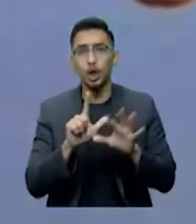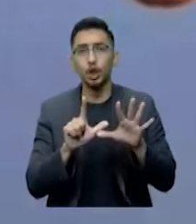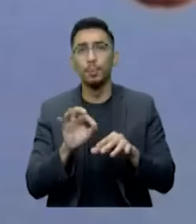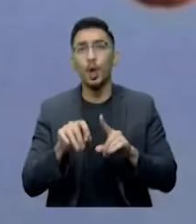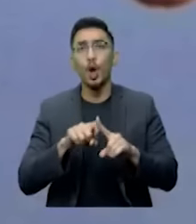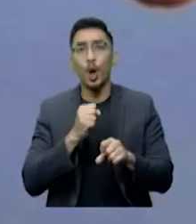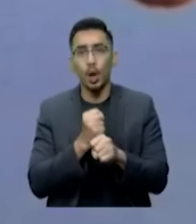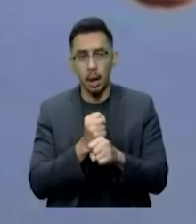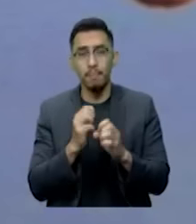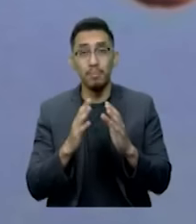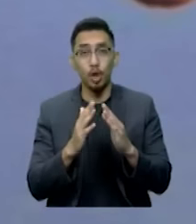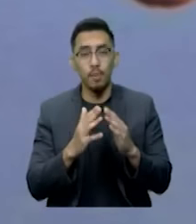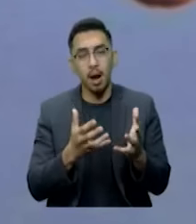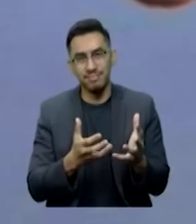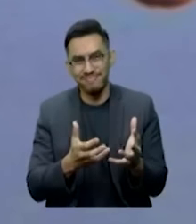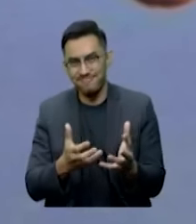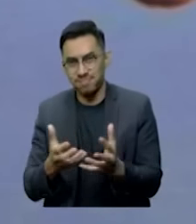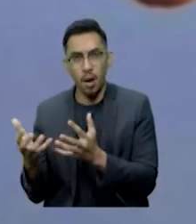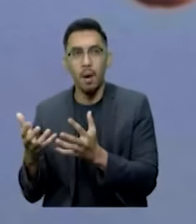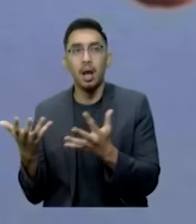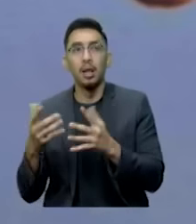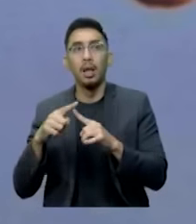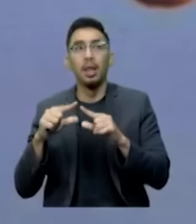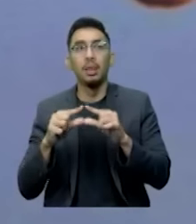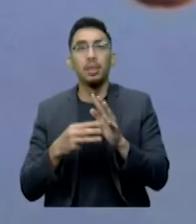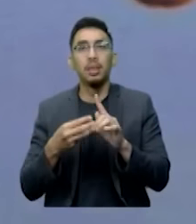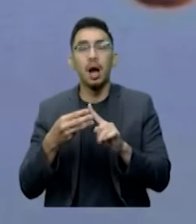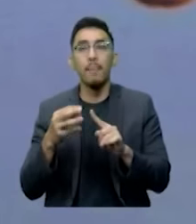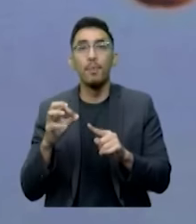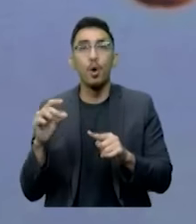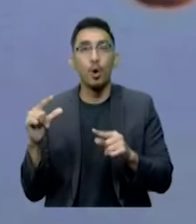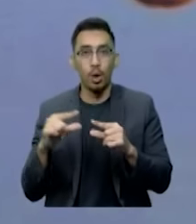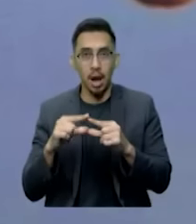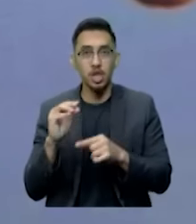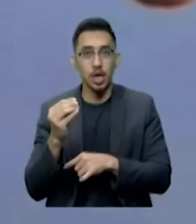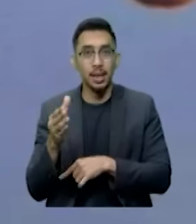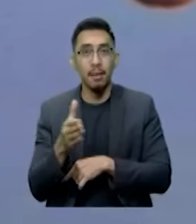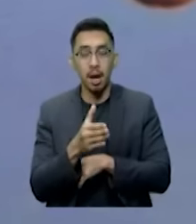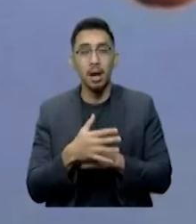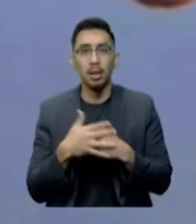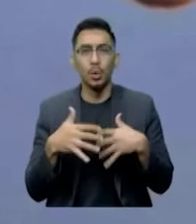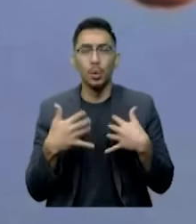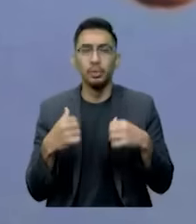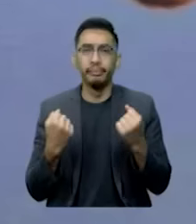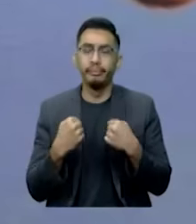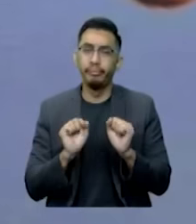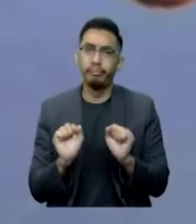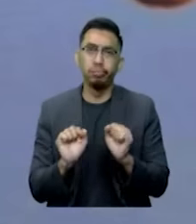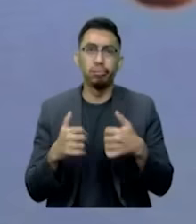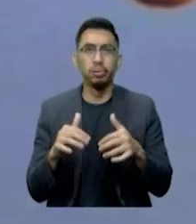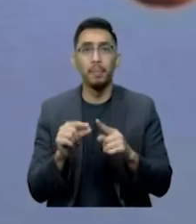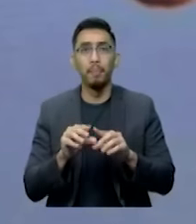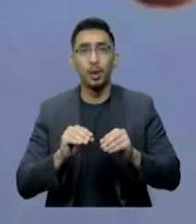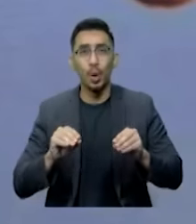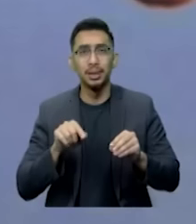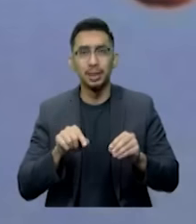berbobot 170 kg dievakuasi dari rumahnya di kawasan Tambora, Jakarta Barat. Evakuasi berjalan dramatis, petugas harus